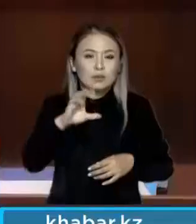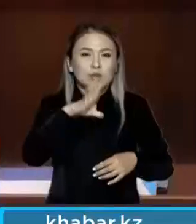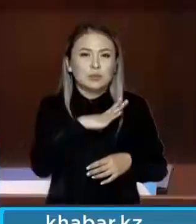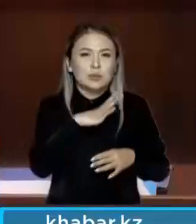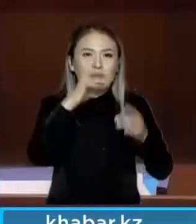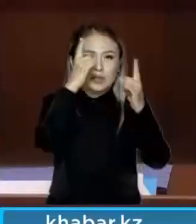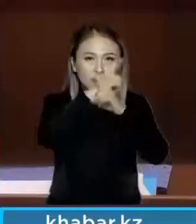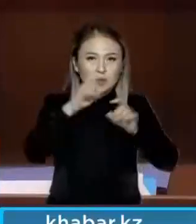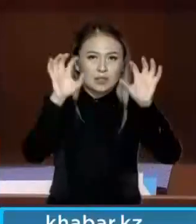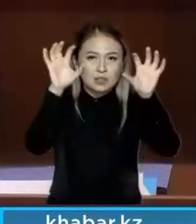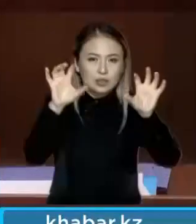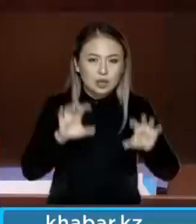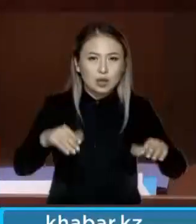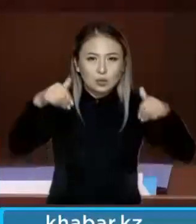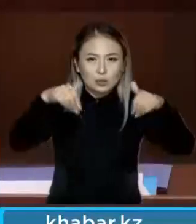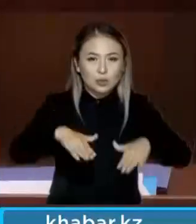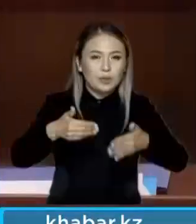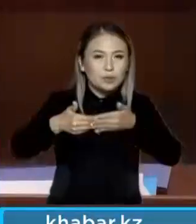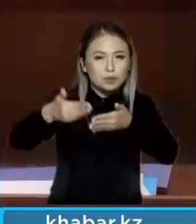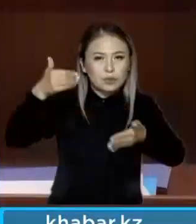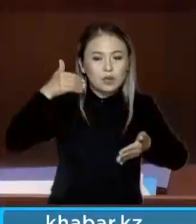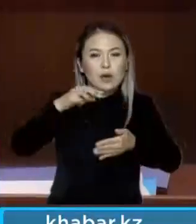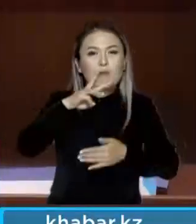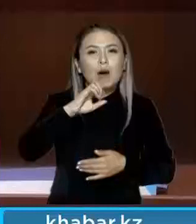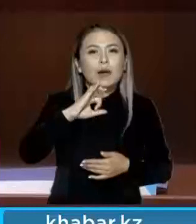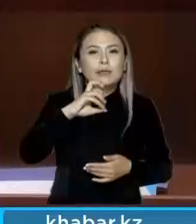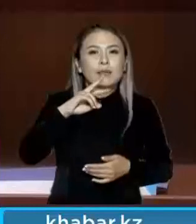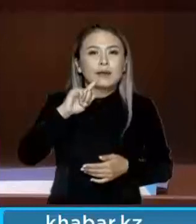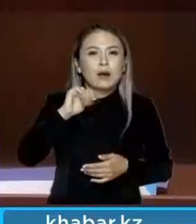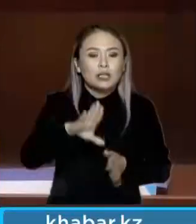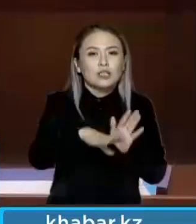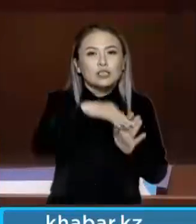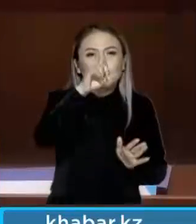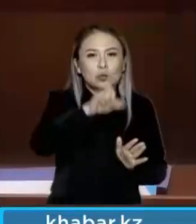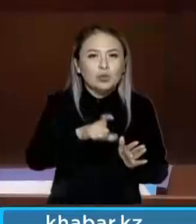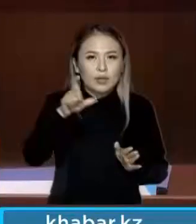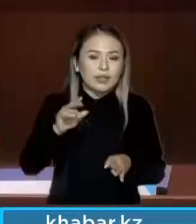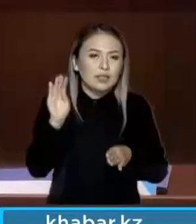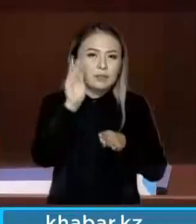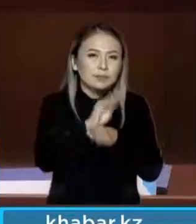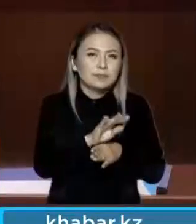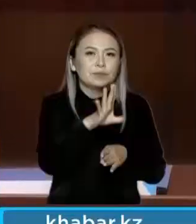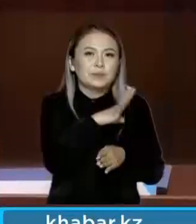заңдар шешім қабылдар алдында мәслихат депутаттарымен және